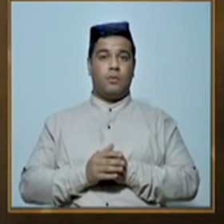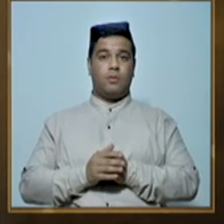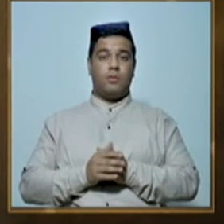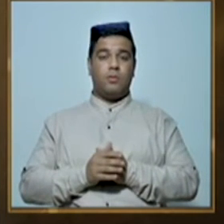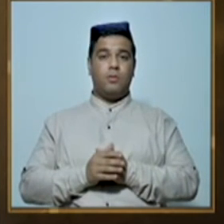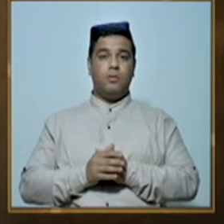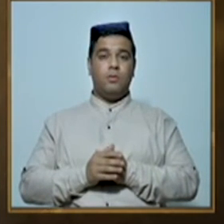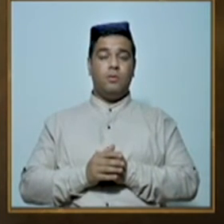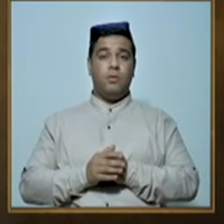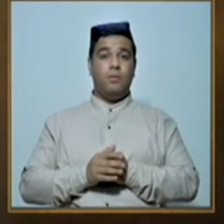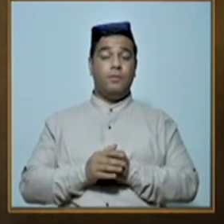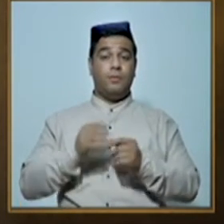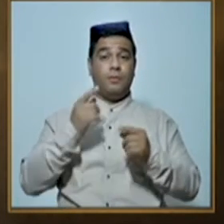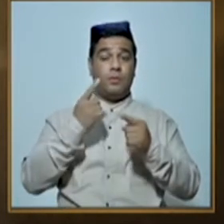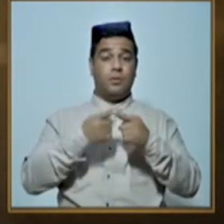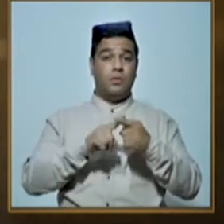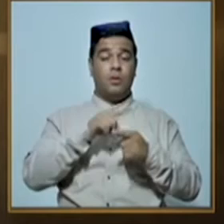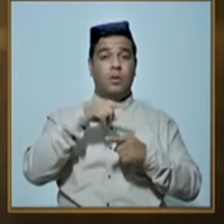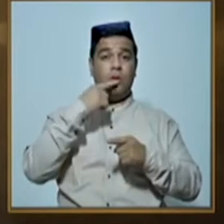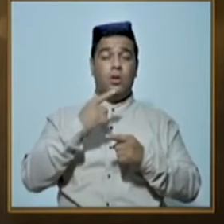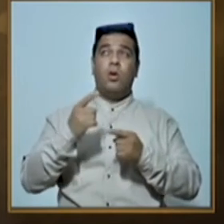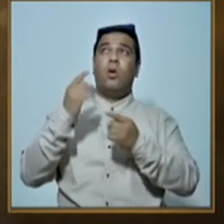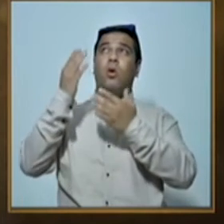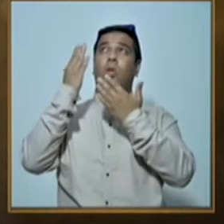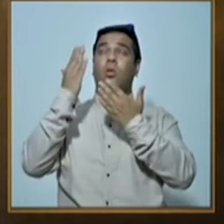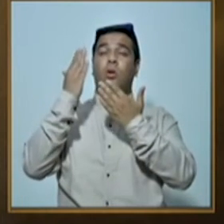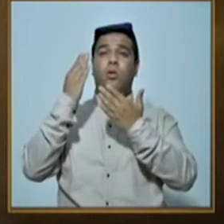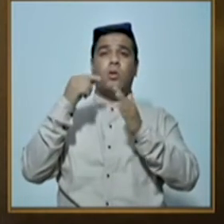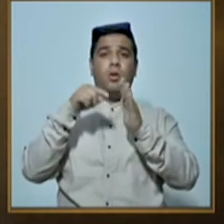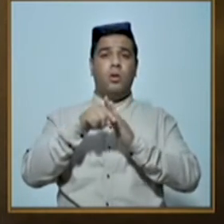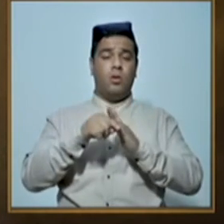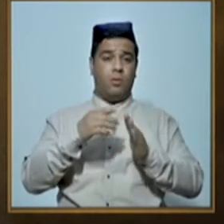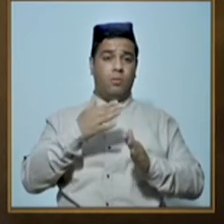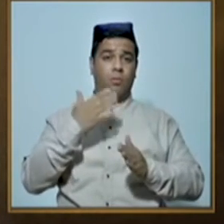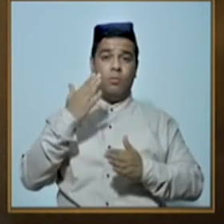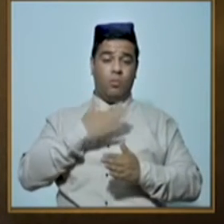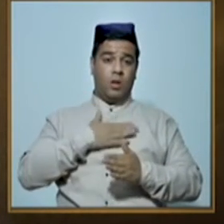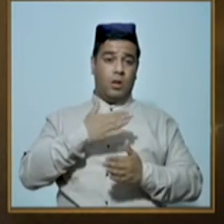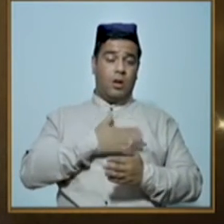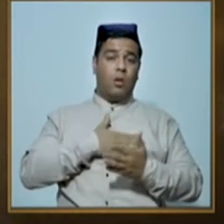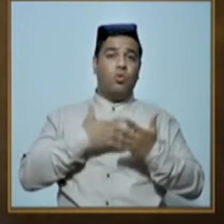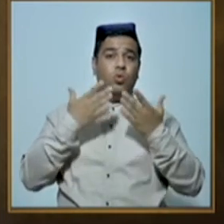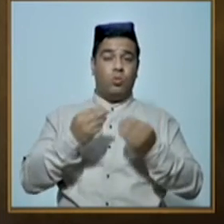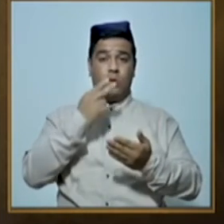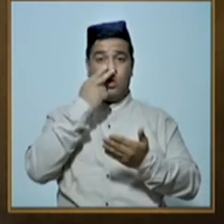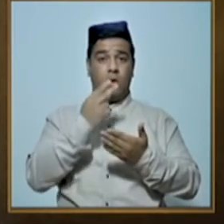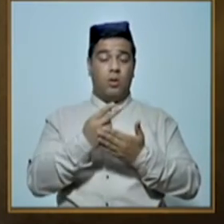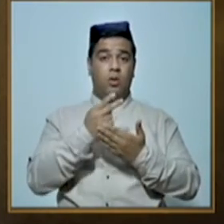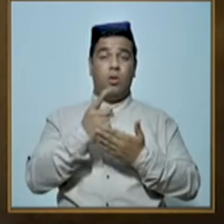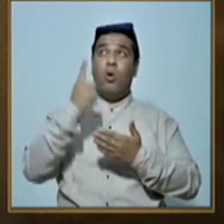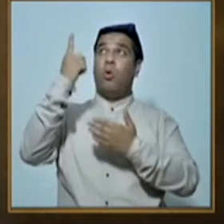Ulug'lar aytadiki, ey Ibrohim, ey Alloh zot, seni qalbingni yumshoqligini qara.